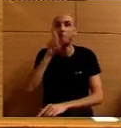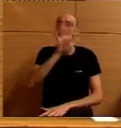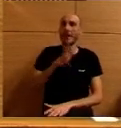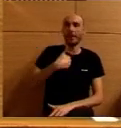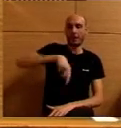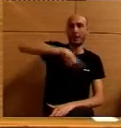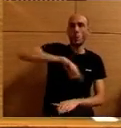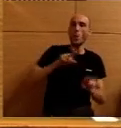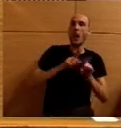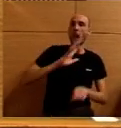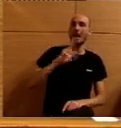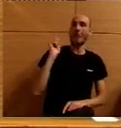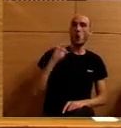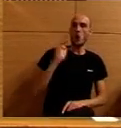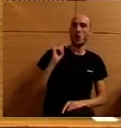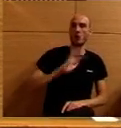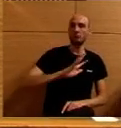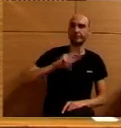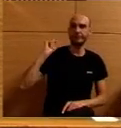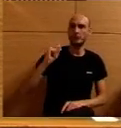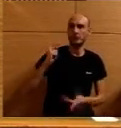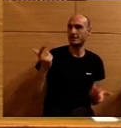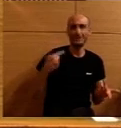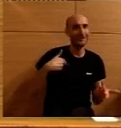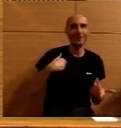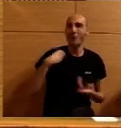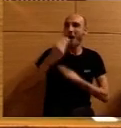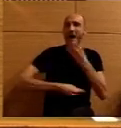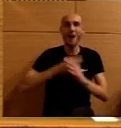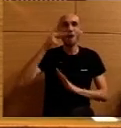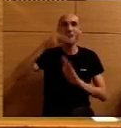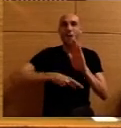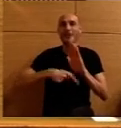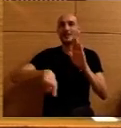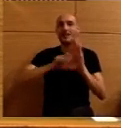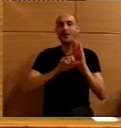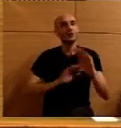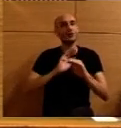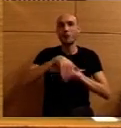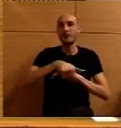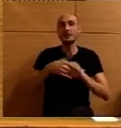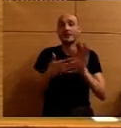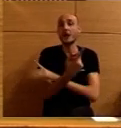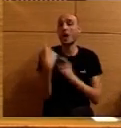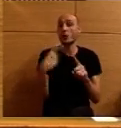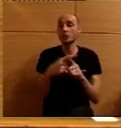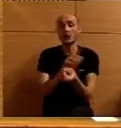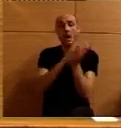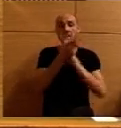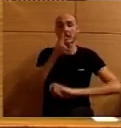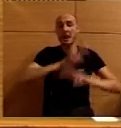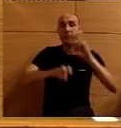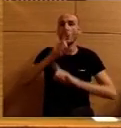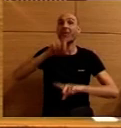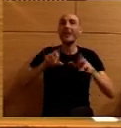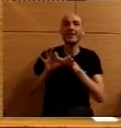i he anat complint tot el que puc, tot el que puc amb les normes, amb les lleis, canviant les coses conforme se poden,